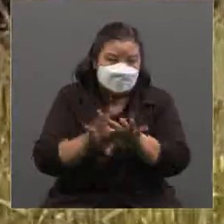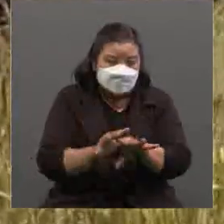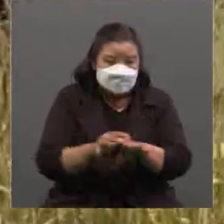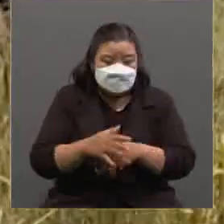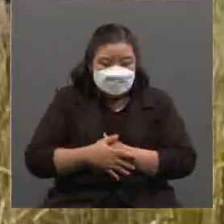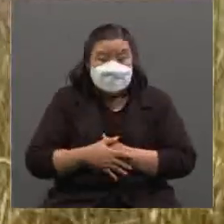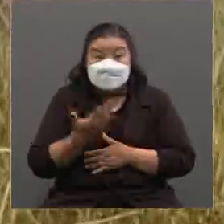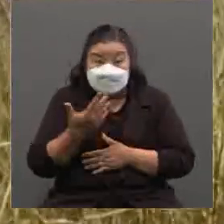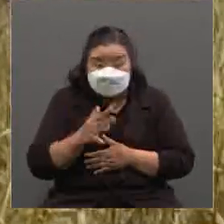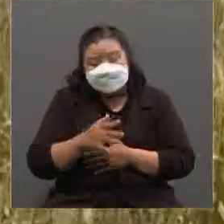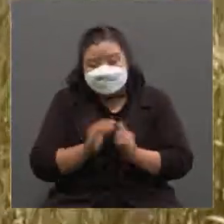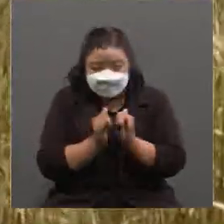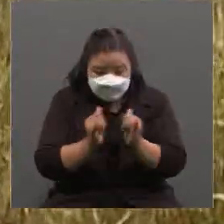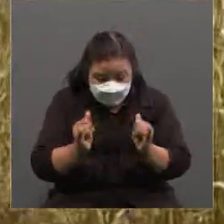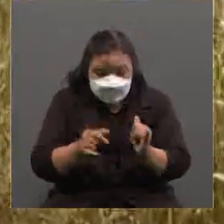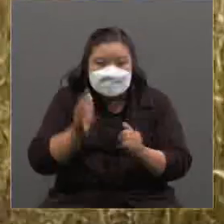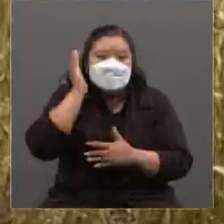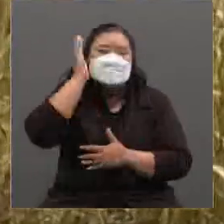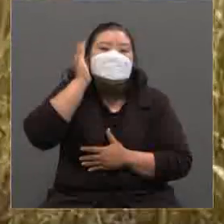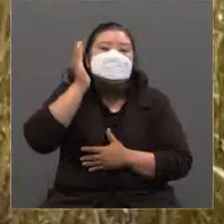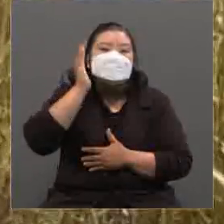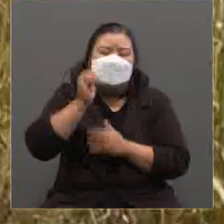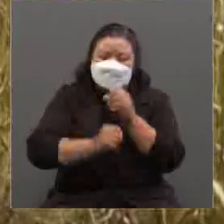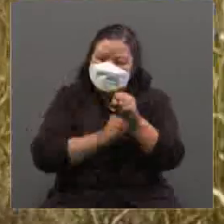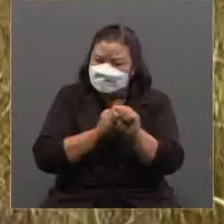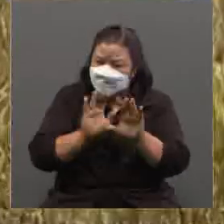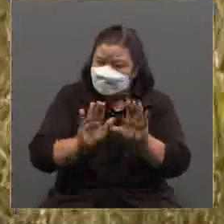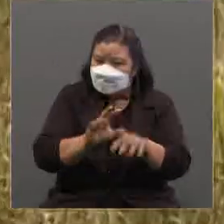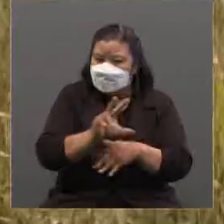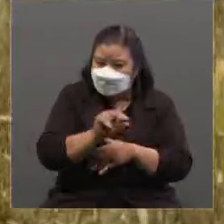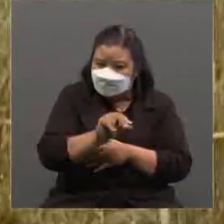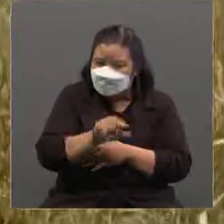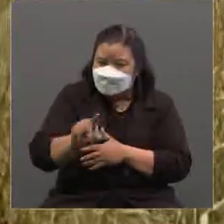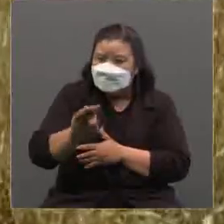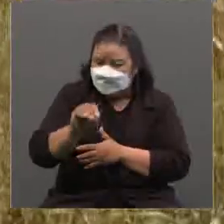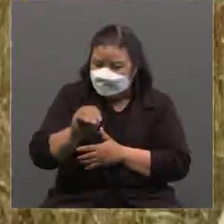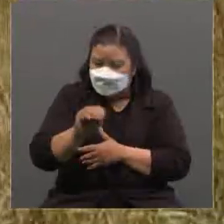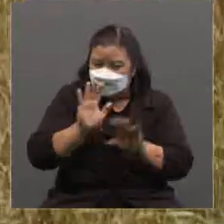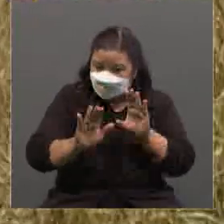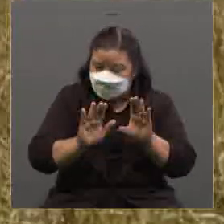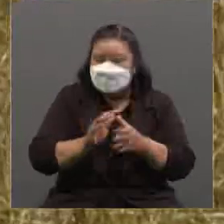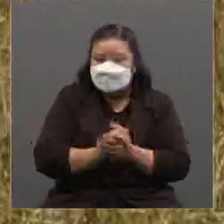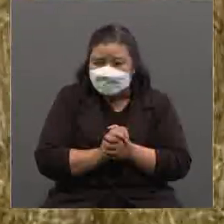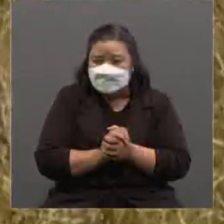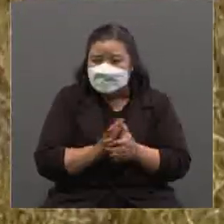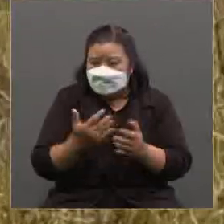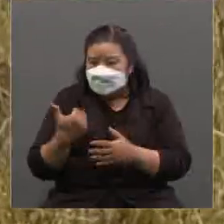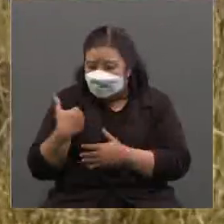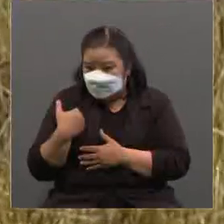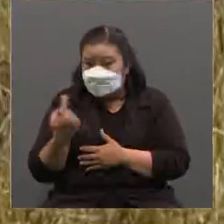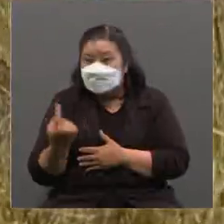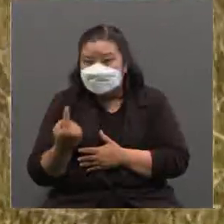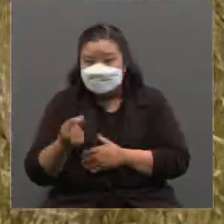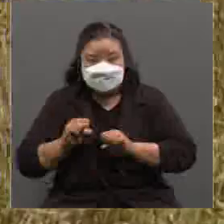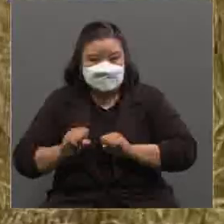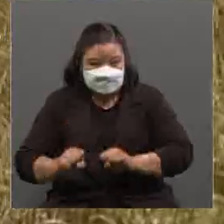เค้าตรวจสอบเบื้องต้นแล้วเป็นศพผู้ชายวัยกลางคนอายุประมาณ 30-40เนี่ย 2ศพและมีอีก 1ศพ